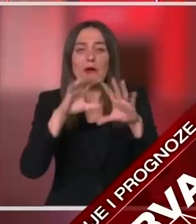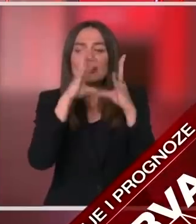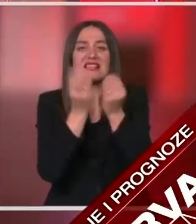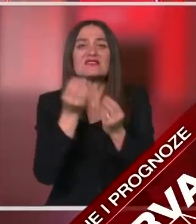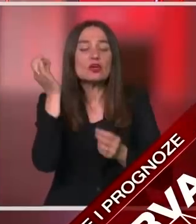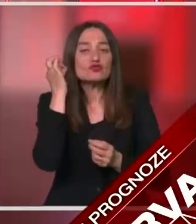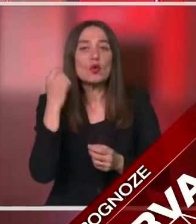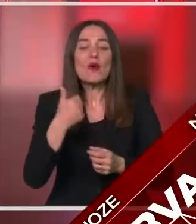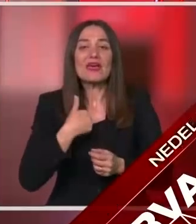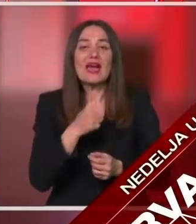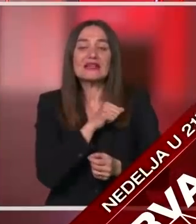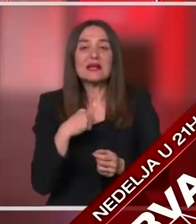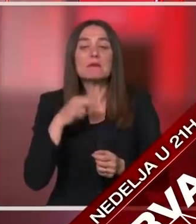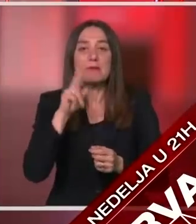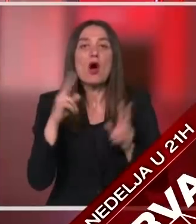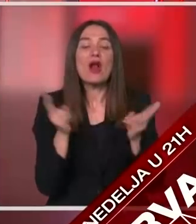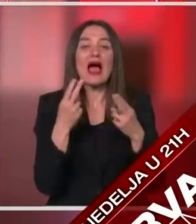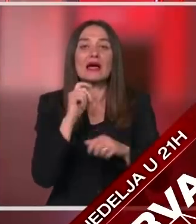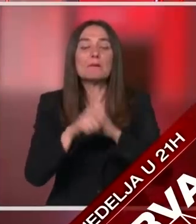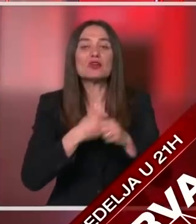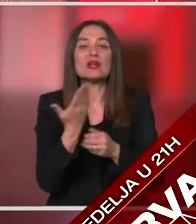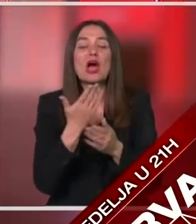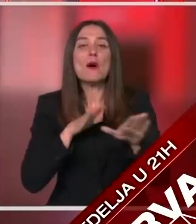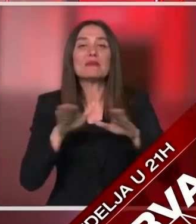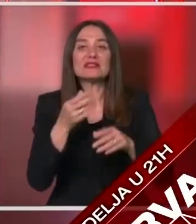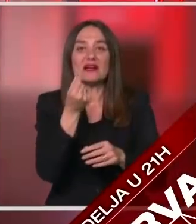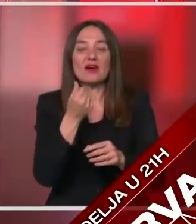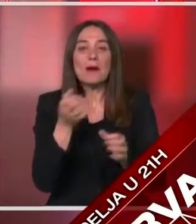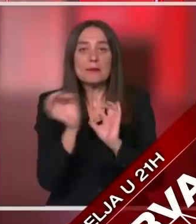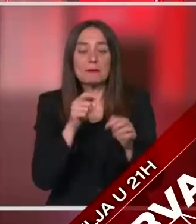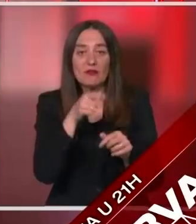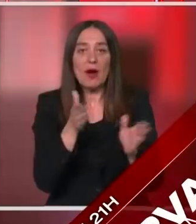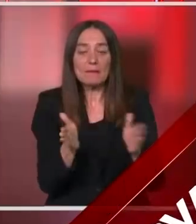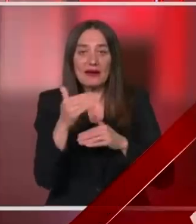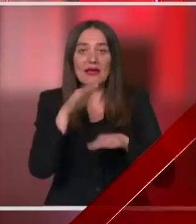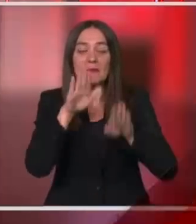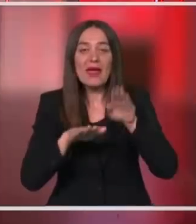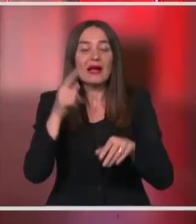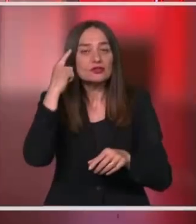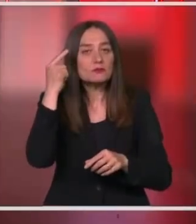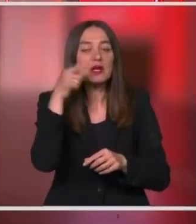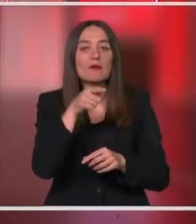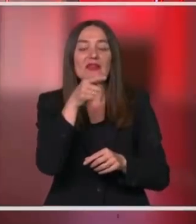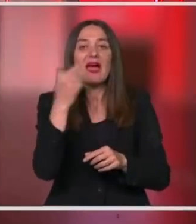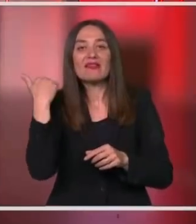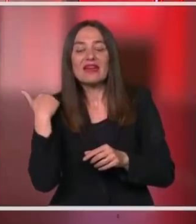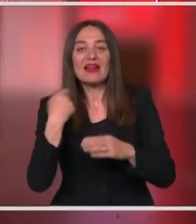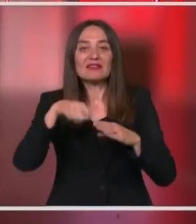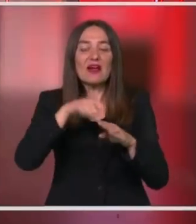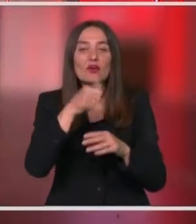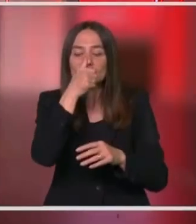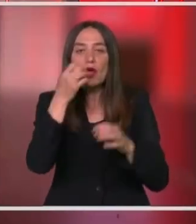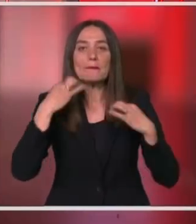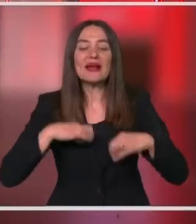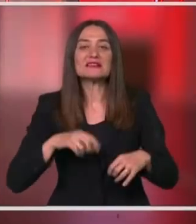čuju, ja sam imao relativno lak posao kao ministar finansija da pripremim ovaj paket mera, s obzirom na to da je taj teret reformi, ono što je